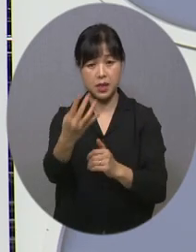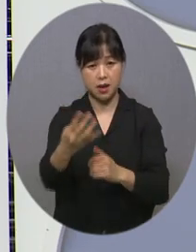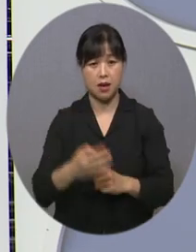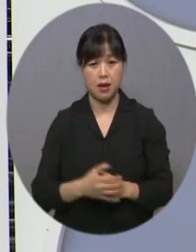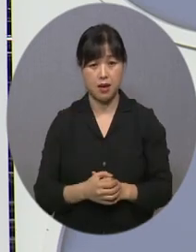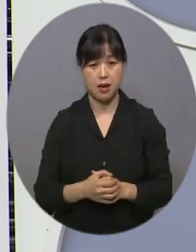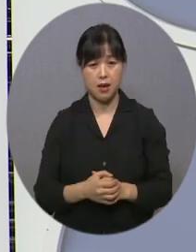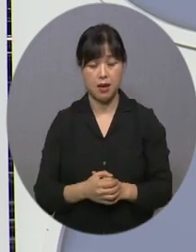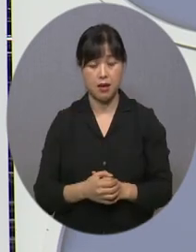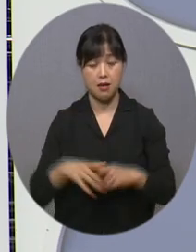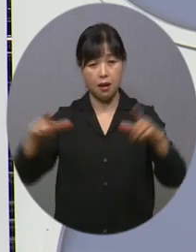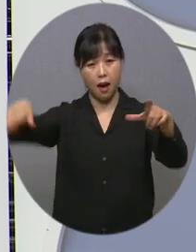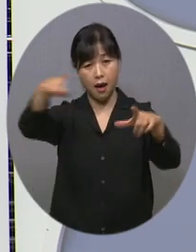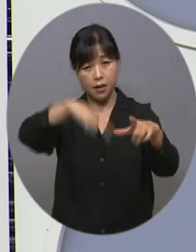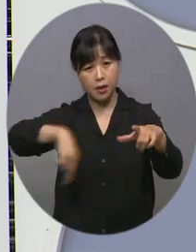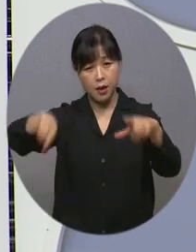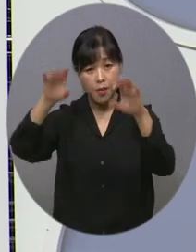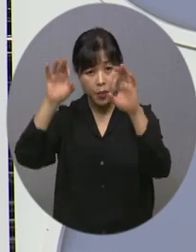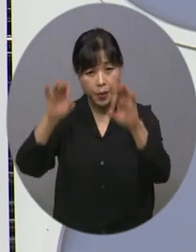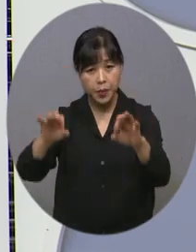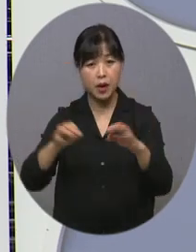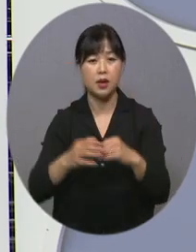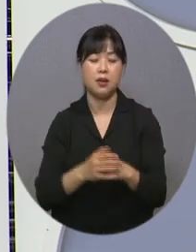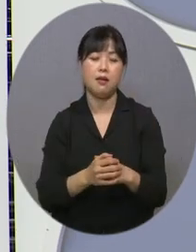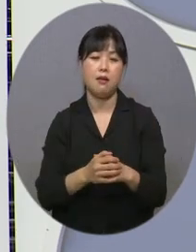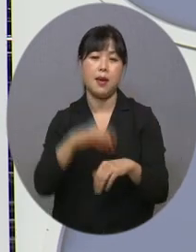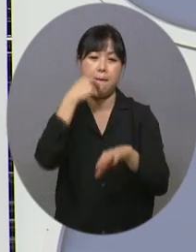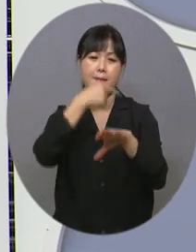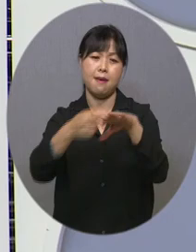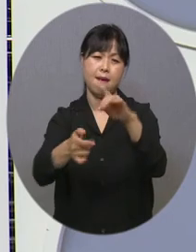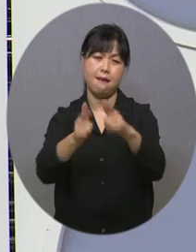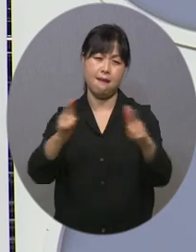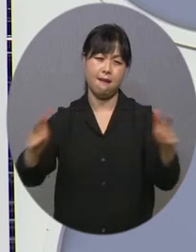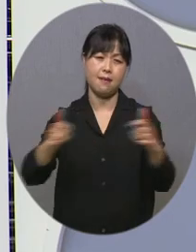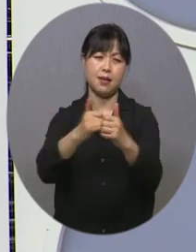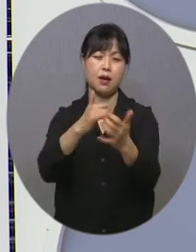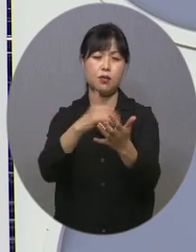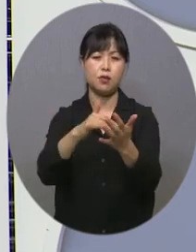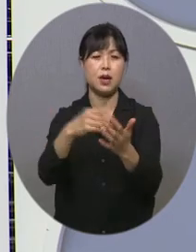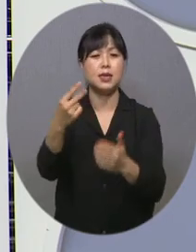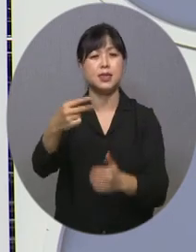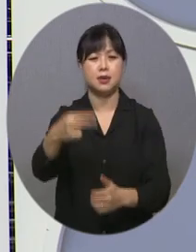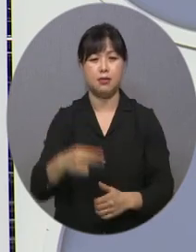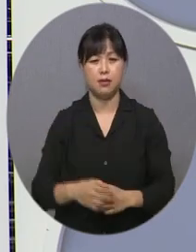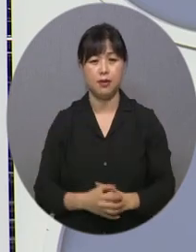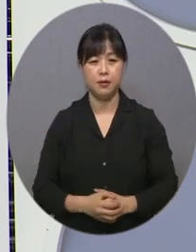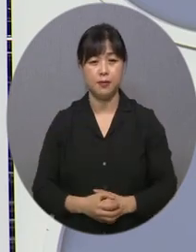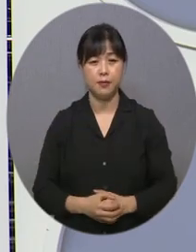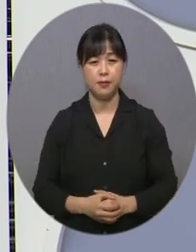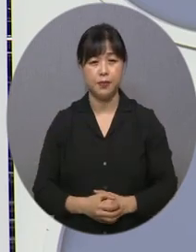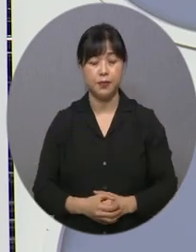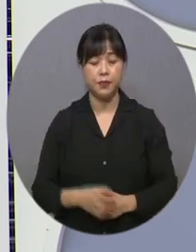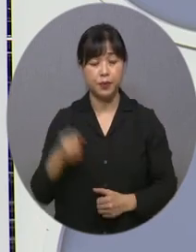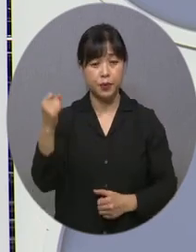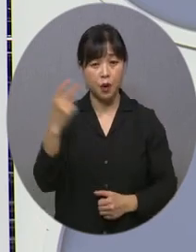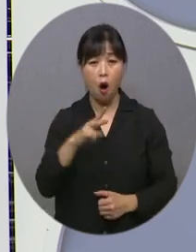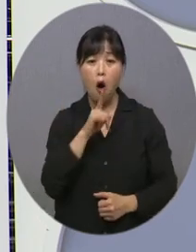안에는 약 2천여 이상의 종족들이 살고 있고요. 아. 그리고